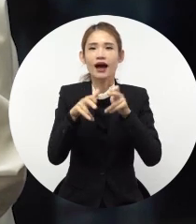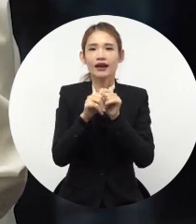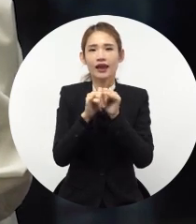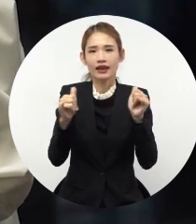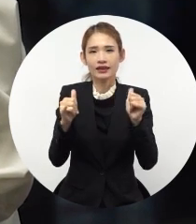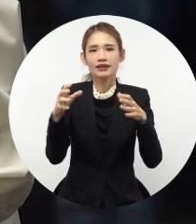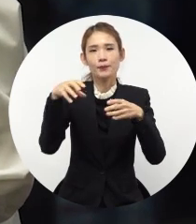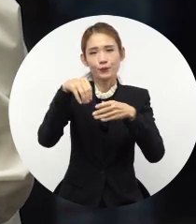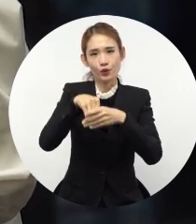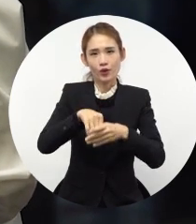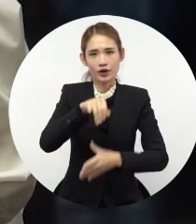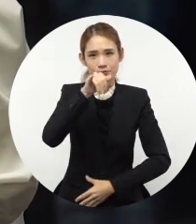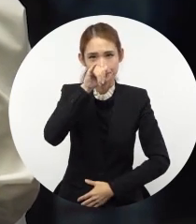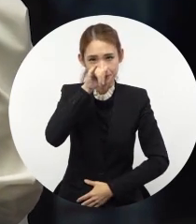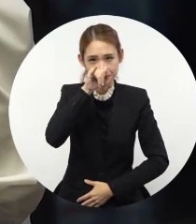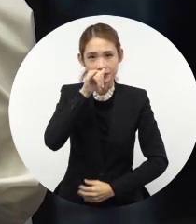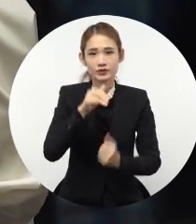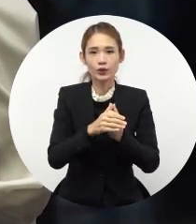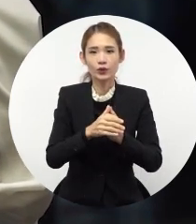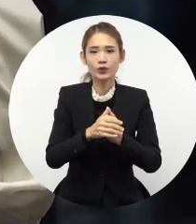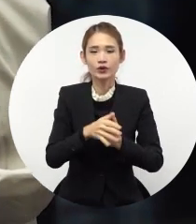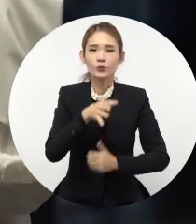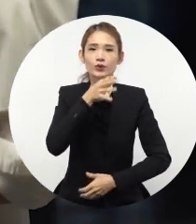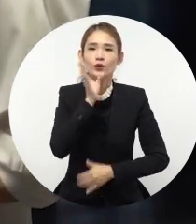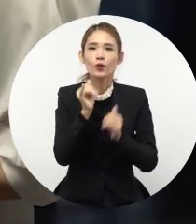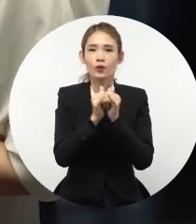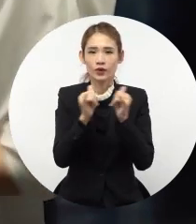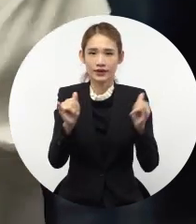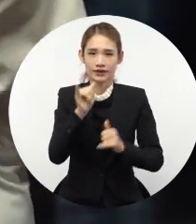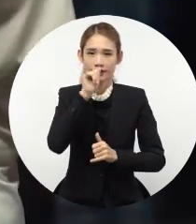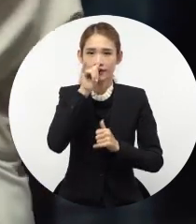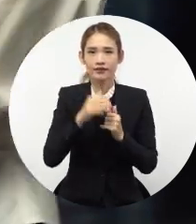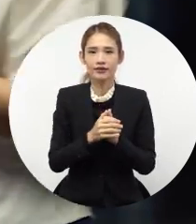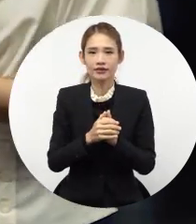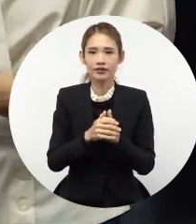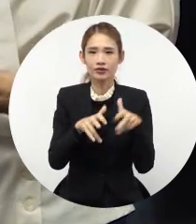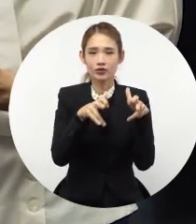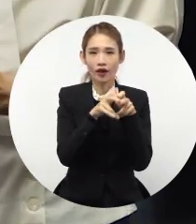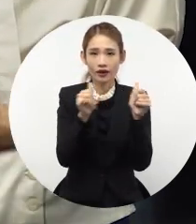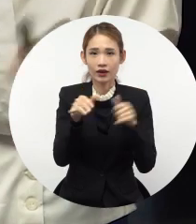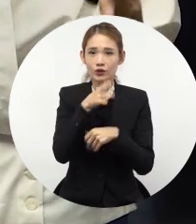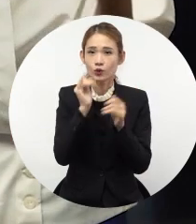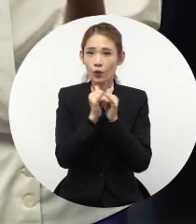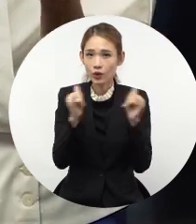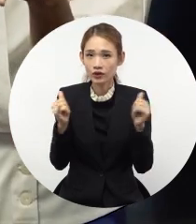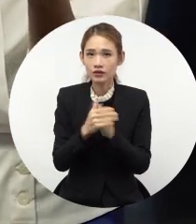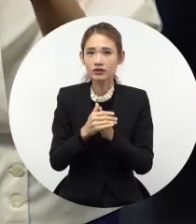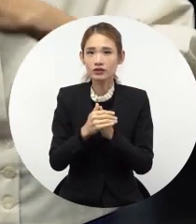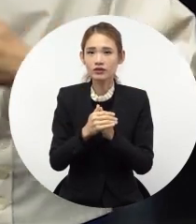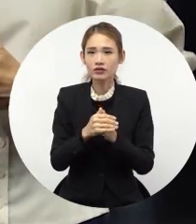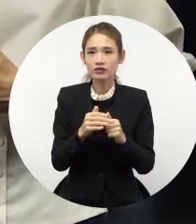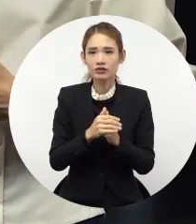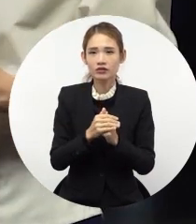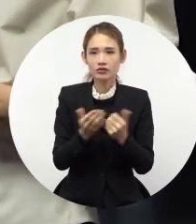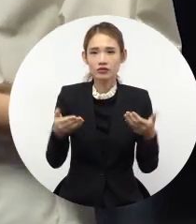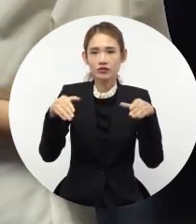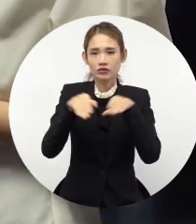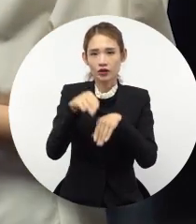장애인이 있었고요. 그리고 노인이 있었습니다. 이 장애인과 노인은 구빈원